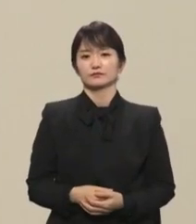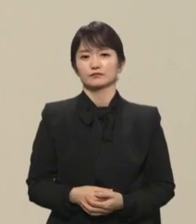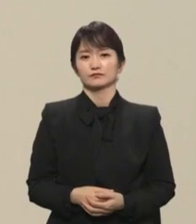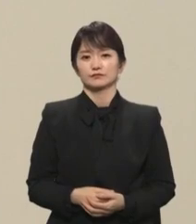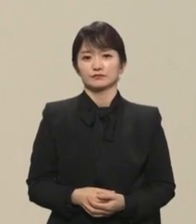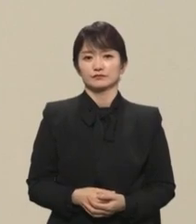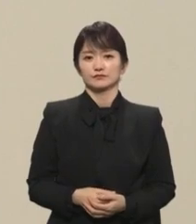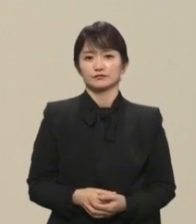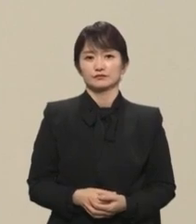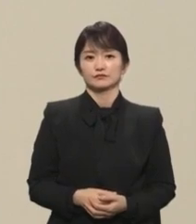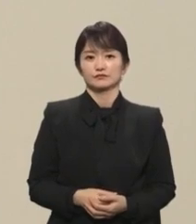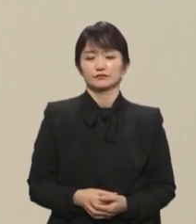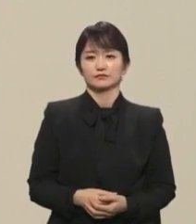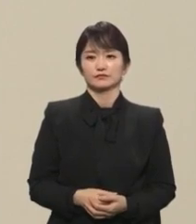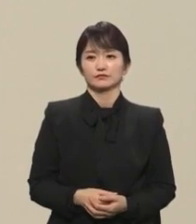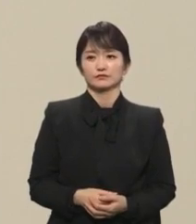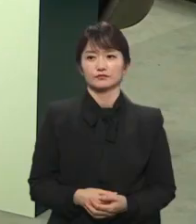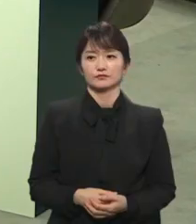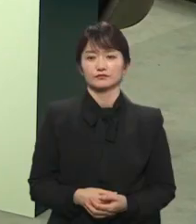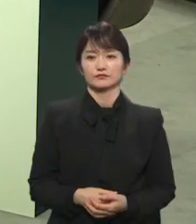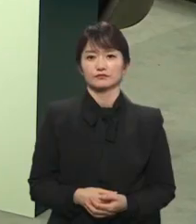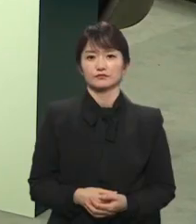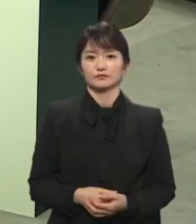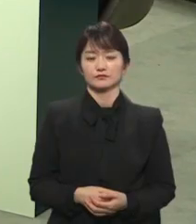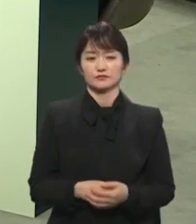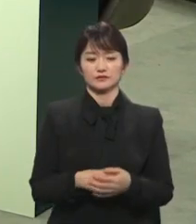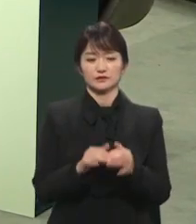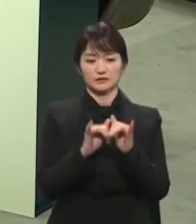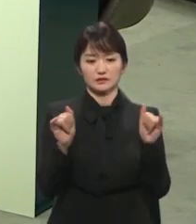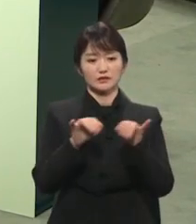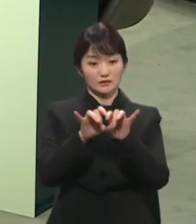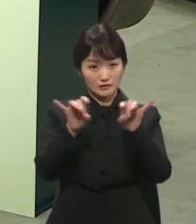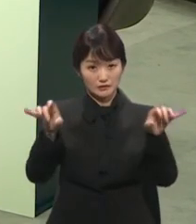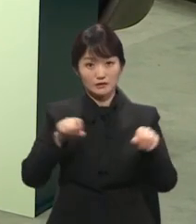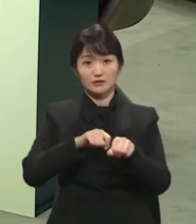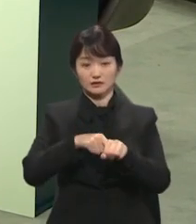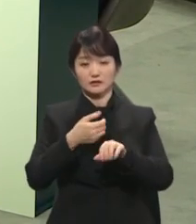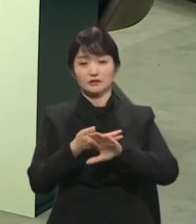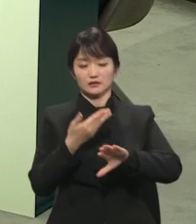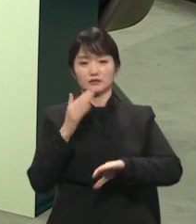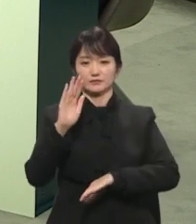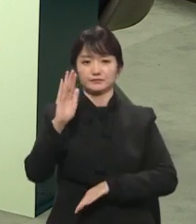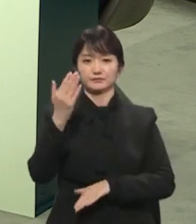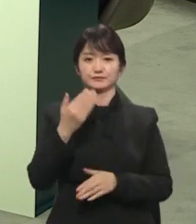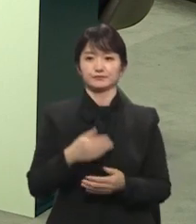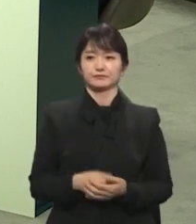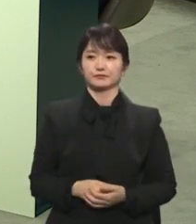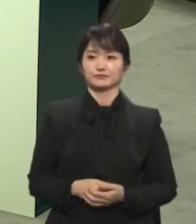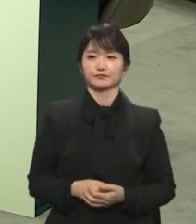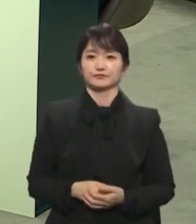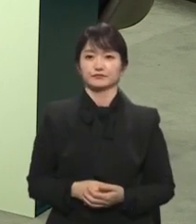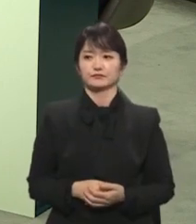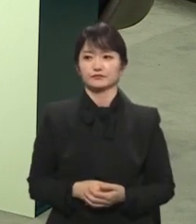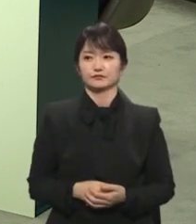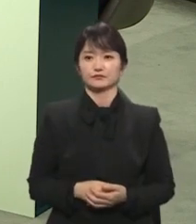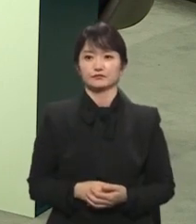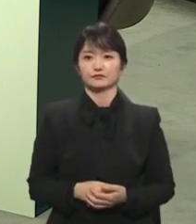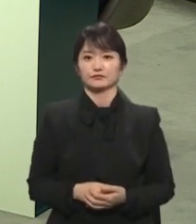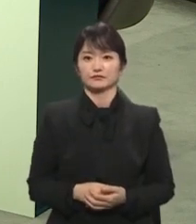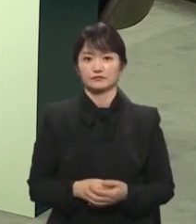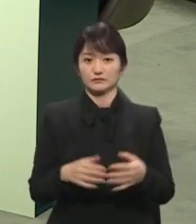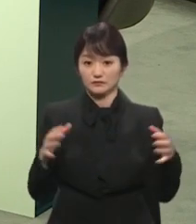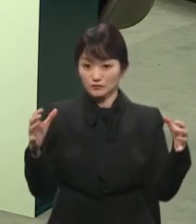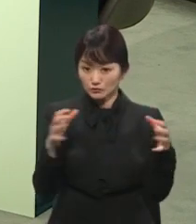아니냐 저 그렇게 봅니다 징계 사업마다 좀 판단을 달리 했어야 했다 자 뭐 전체적으로 뭐 통합에는 좀 도움이 됐다고